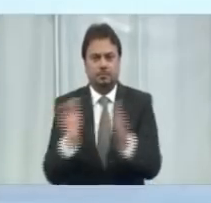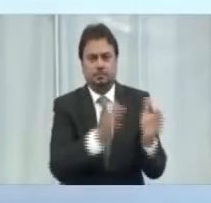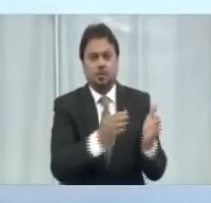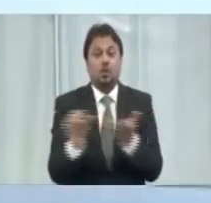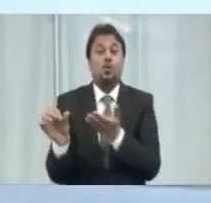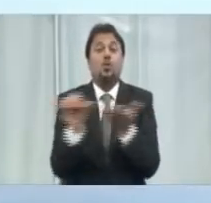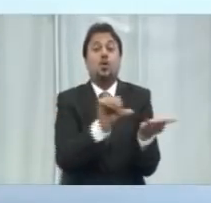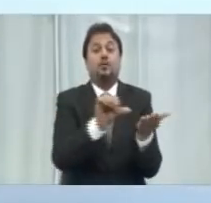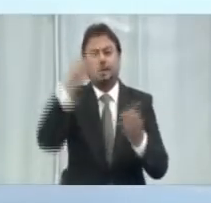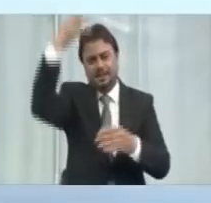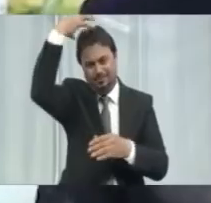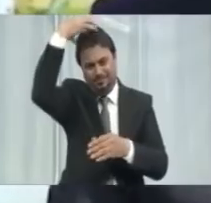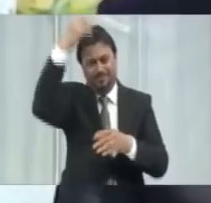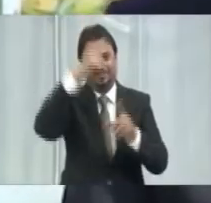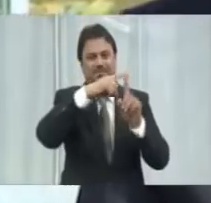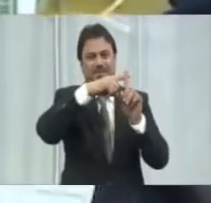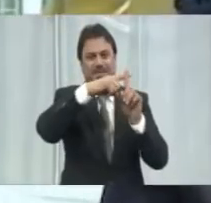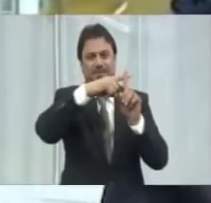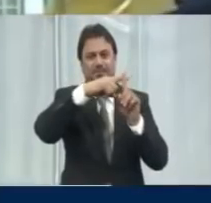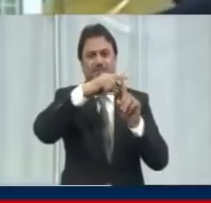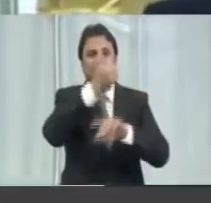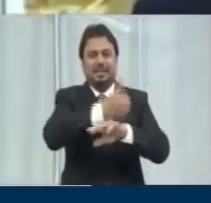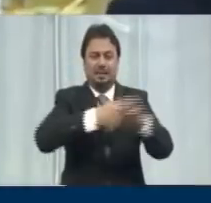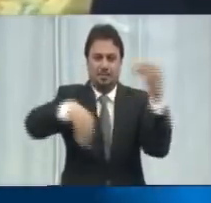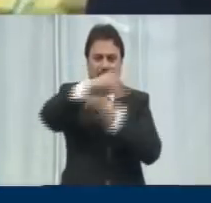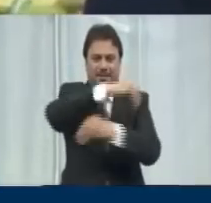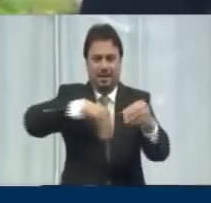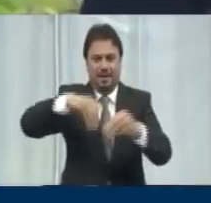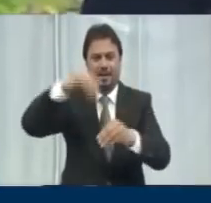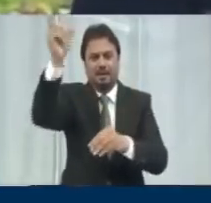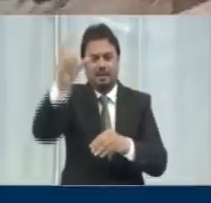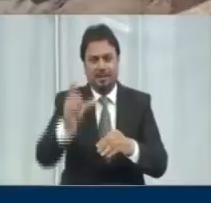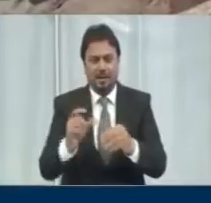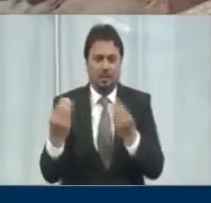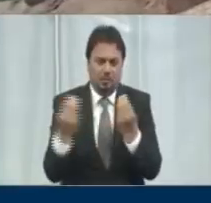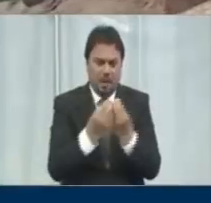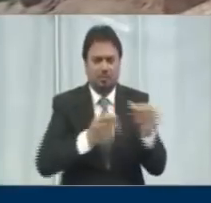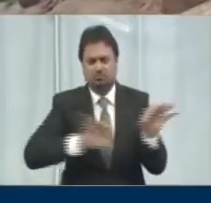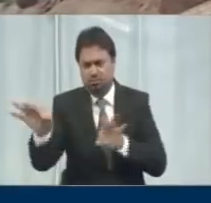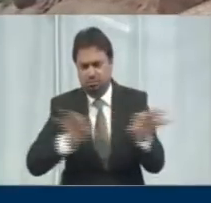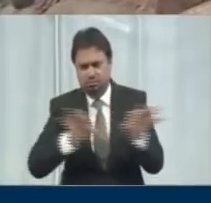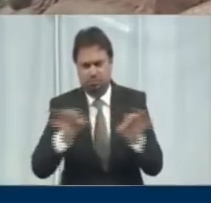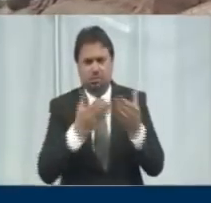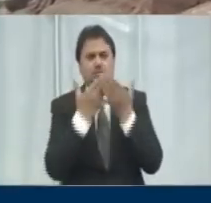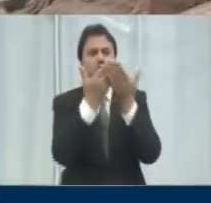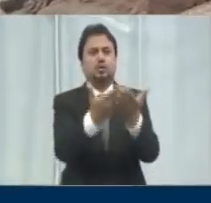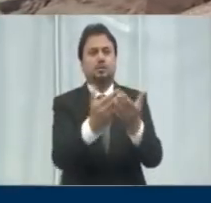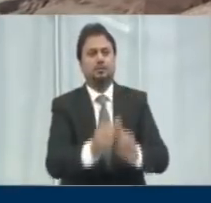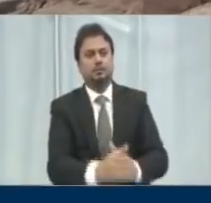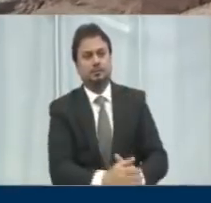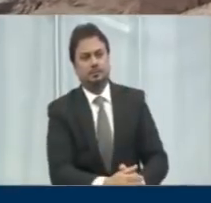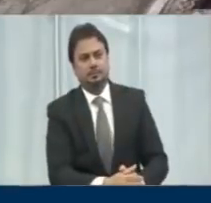وفد الفاتيكان يصل إلى النجف الأشرف واستمرار الاستعدادات لزيارة البابا.